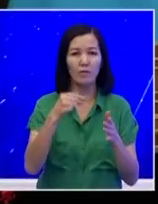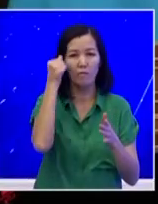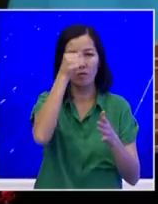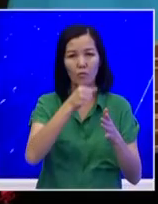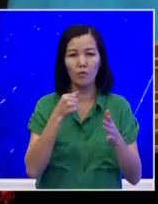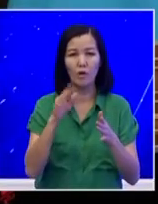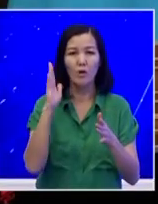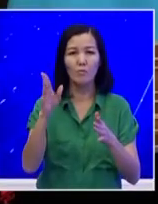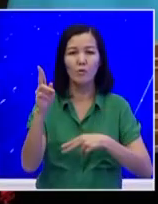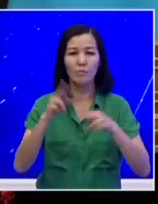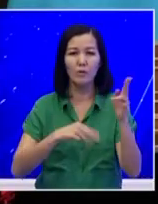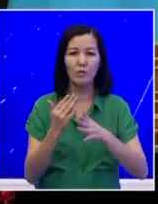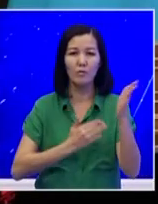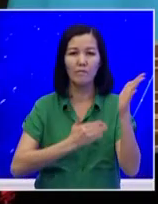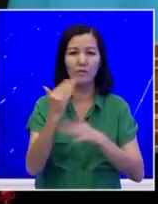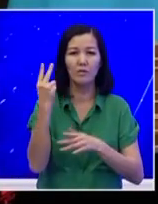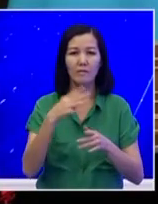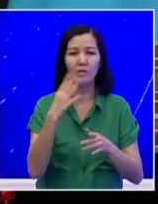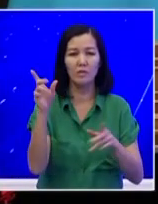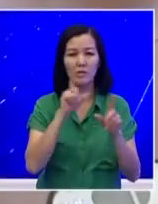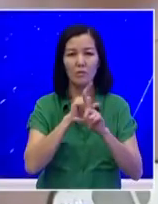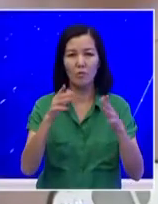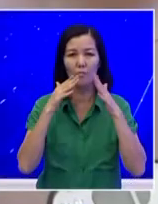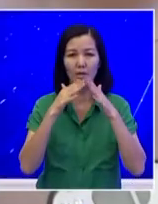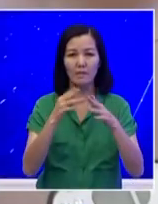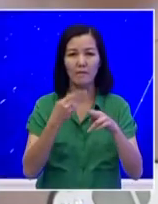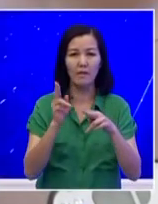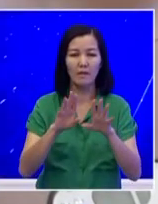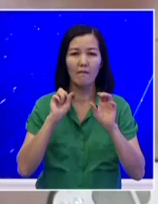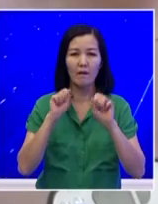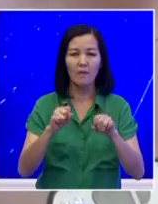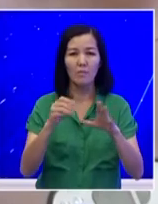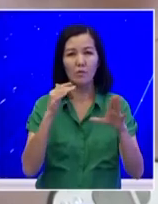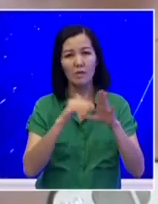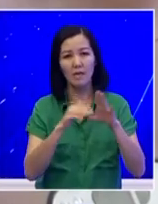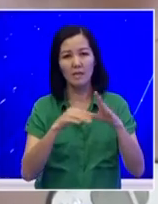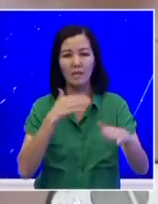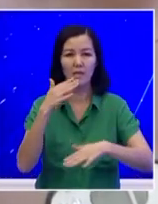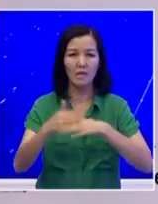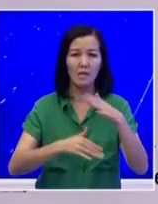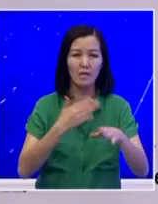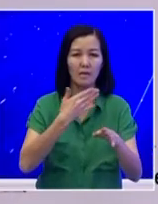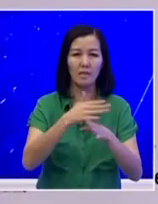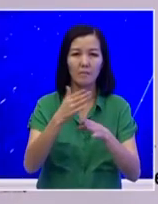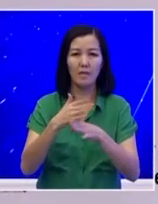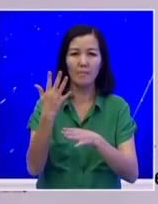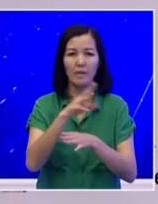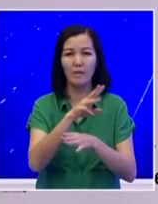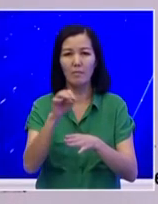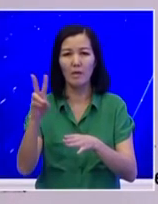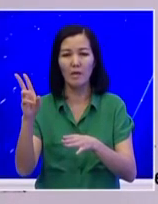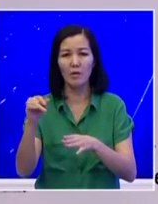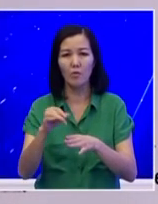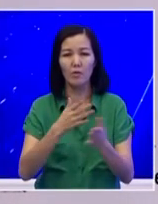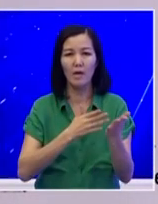года. Будет построено свыше 24 комплексов. Это даст возможность хранения, обработки и распределения почти 5 миллионов